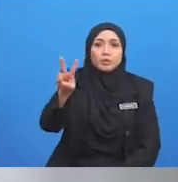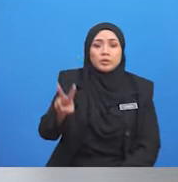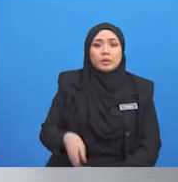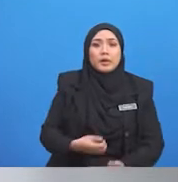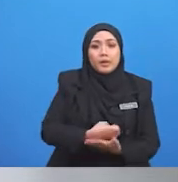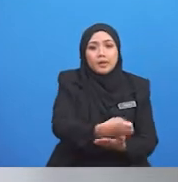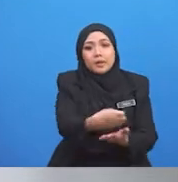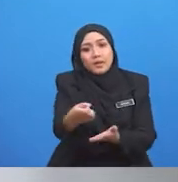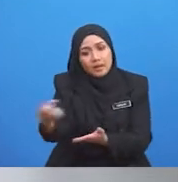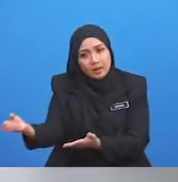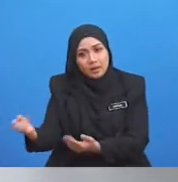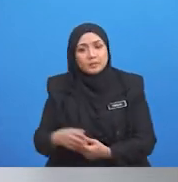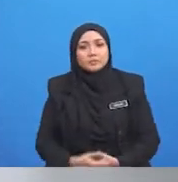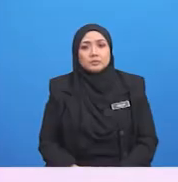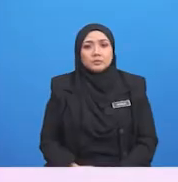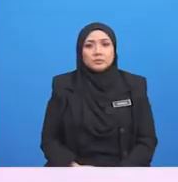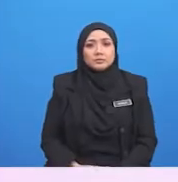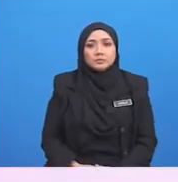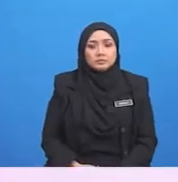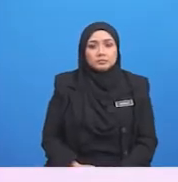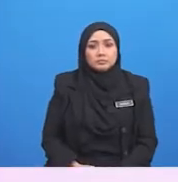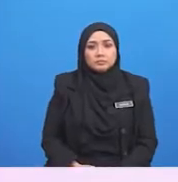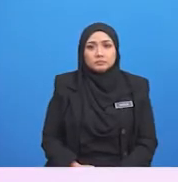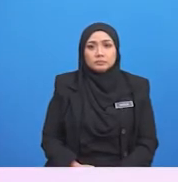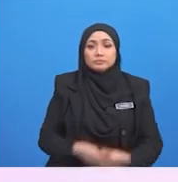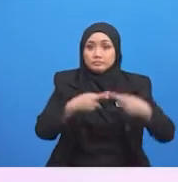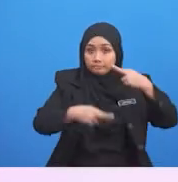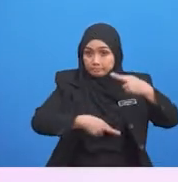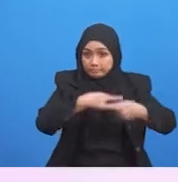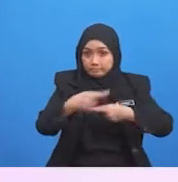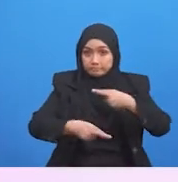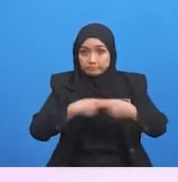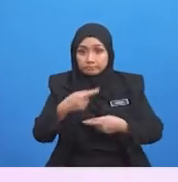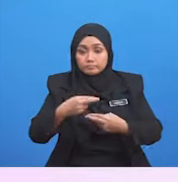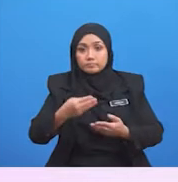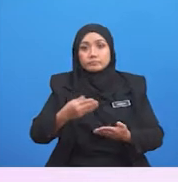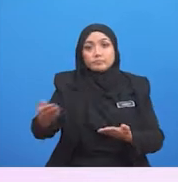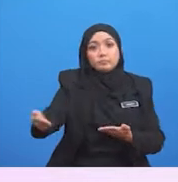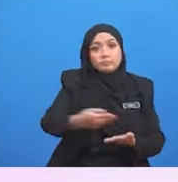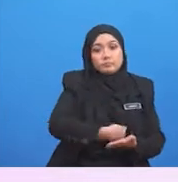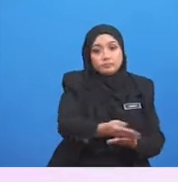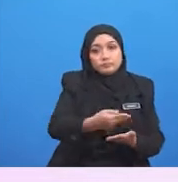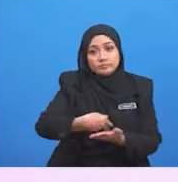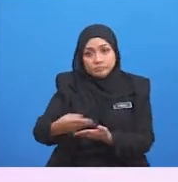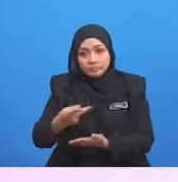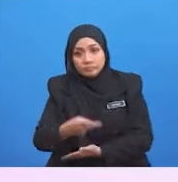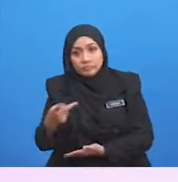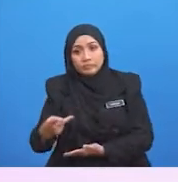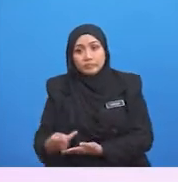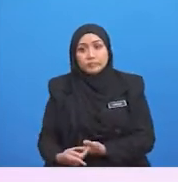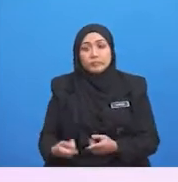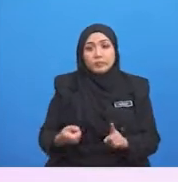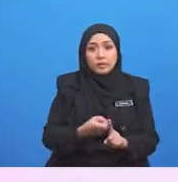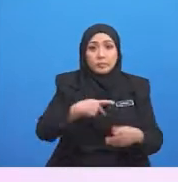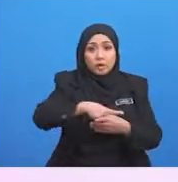pengedaran. Pengedaran ialah proses menyampaikan produk daripada pengeluar kepada